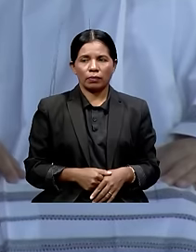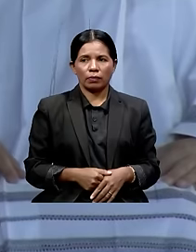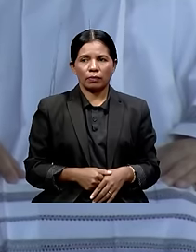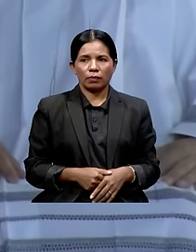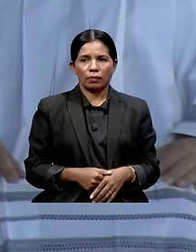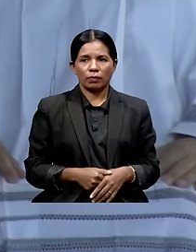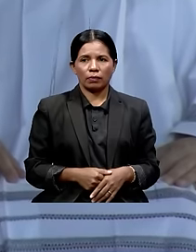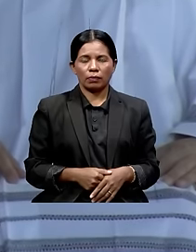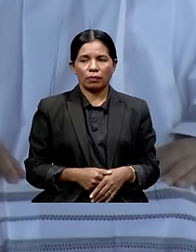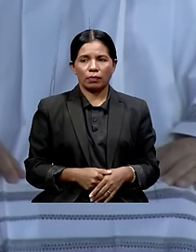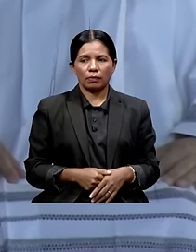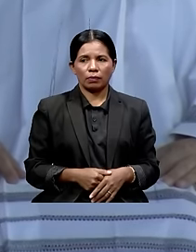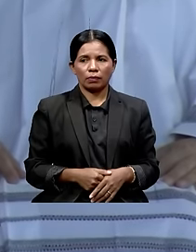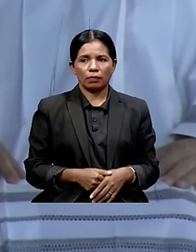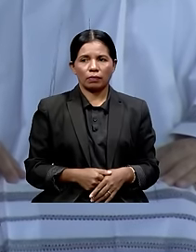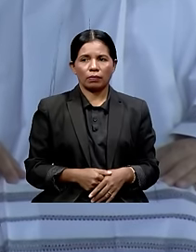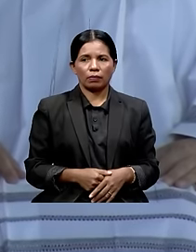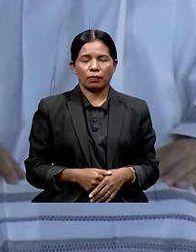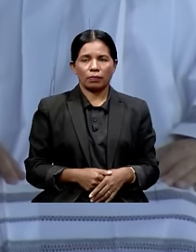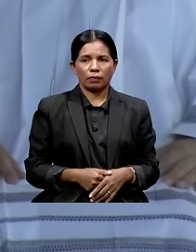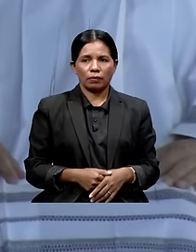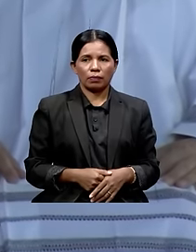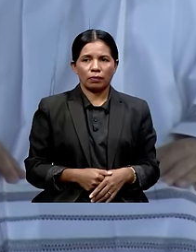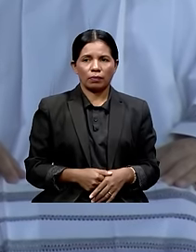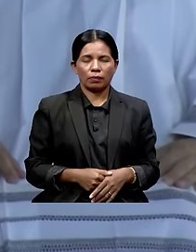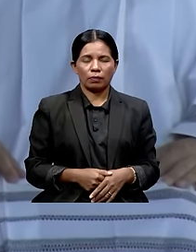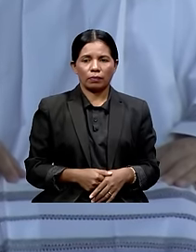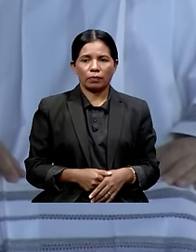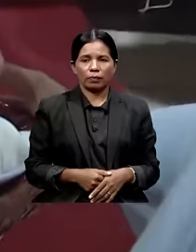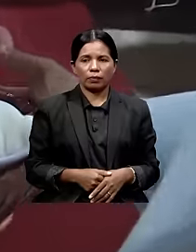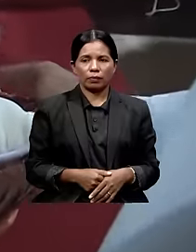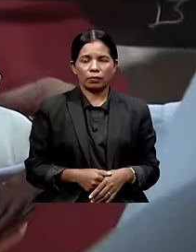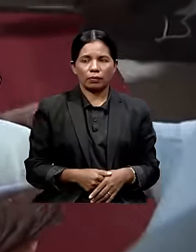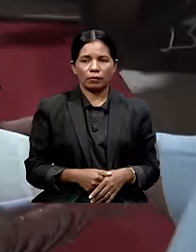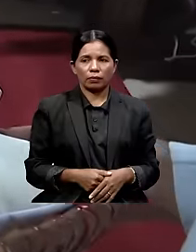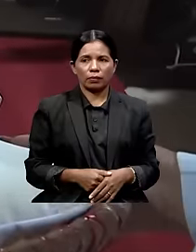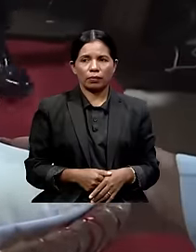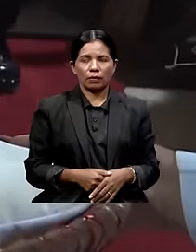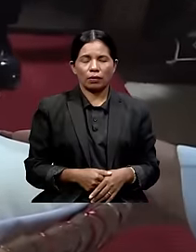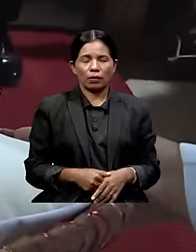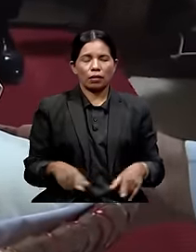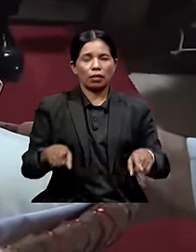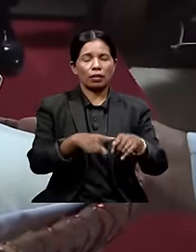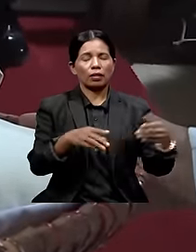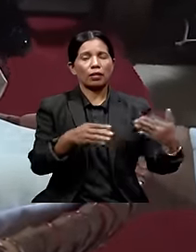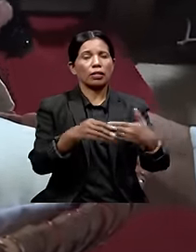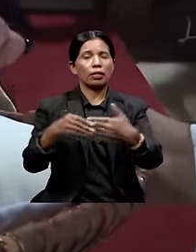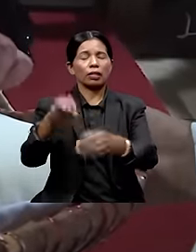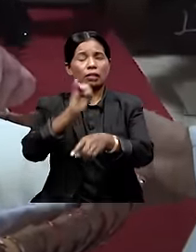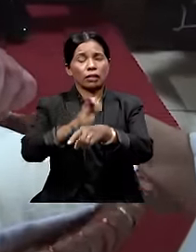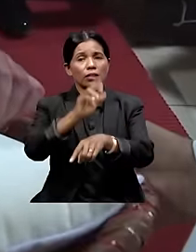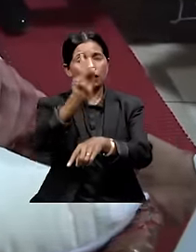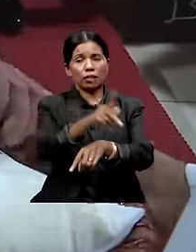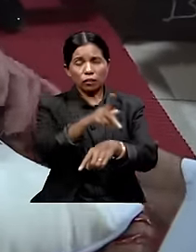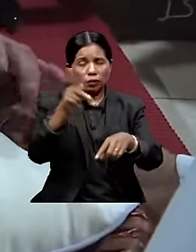aprirci al Vangelo e farlo diventare la bussola della nostra vita. Nudar líder máximo Igreja Católica Romana Nia,